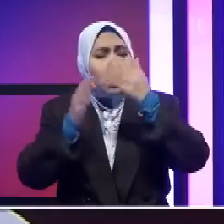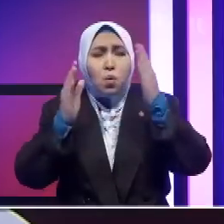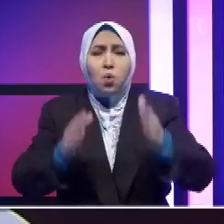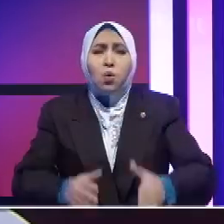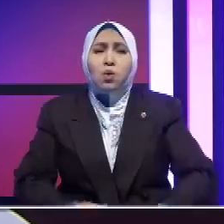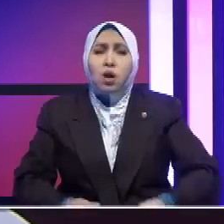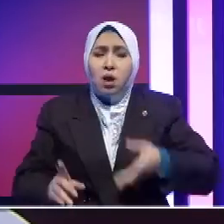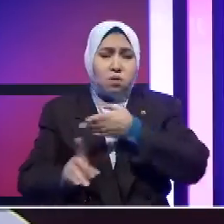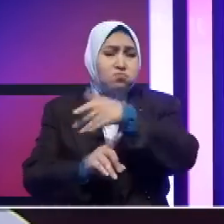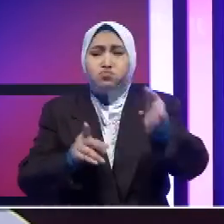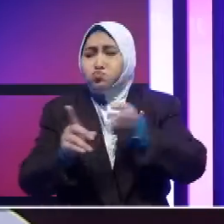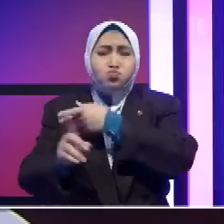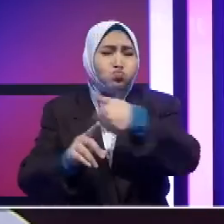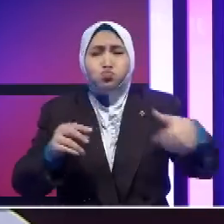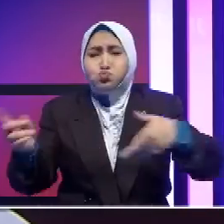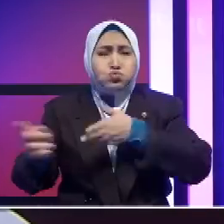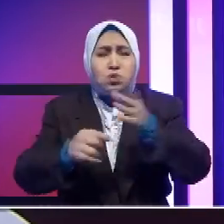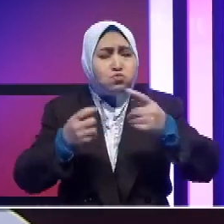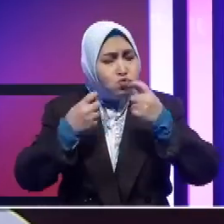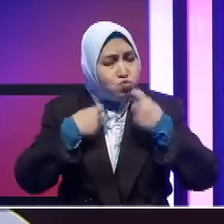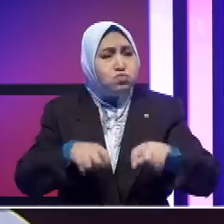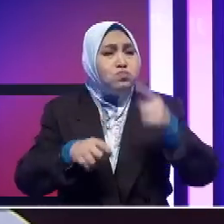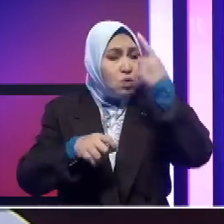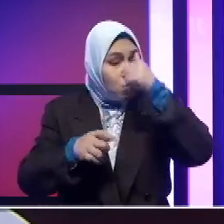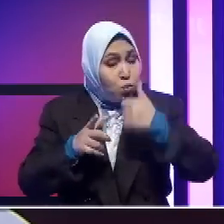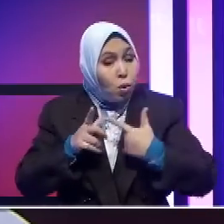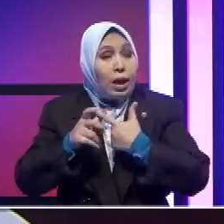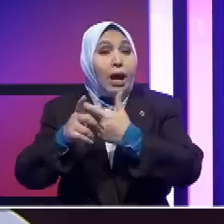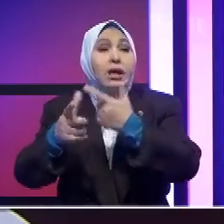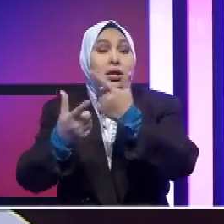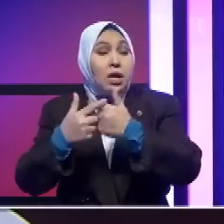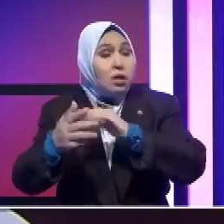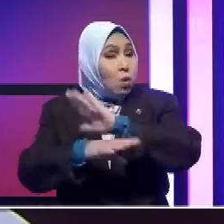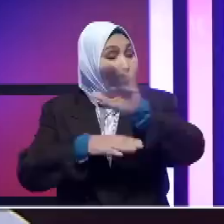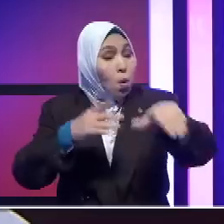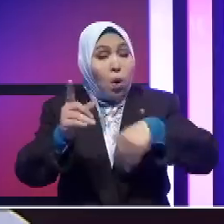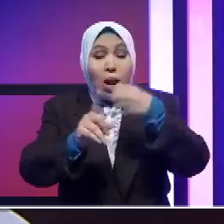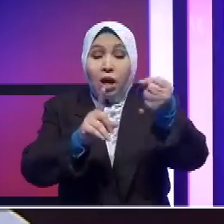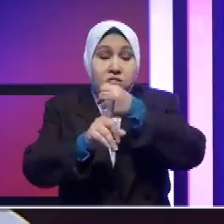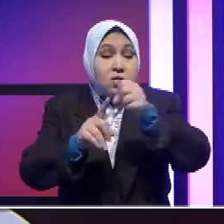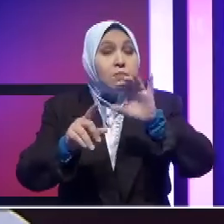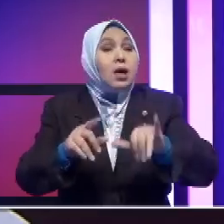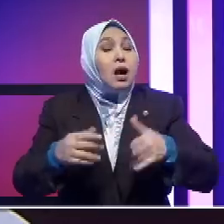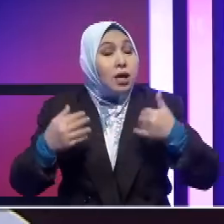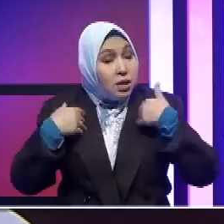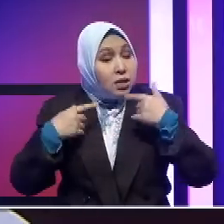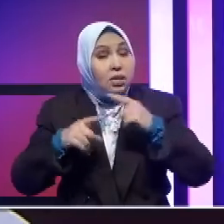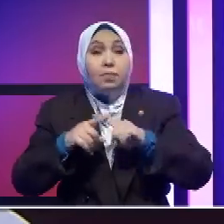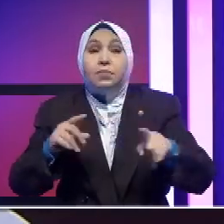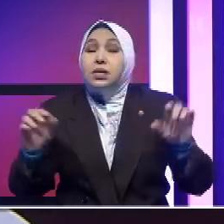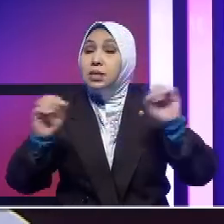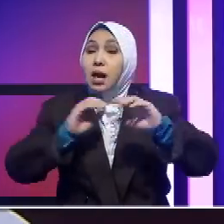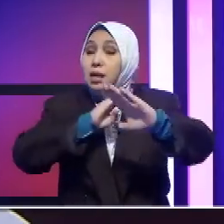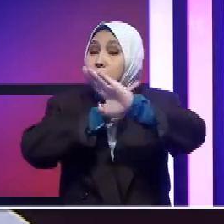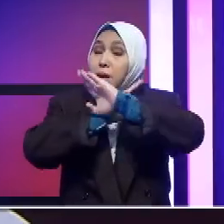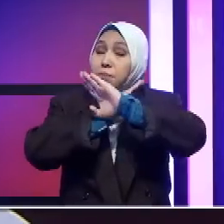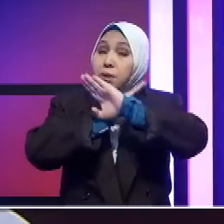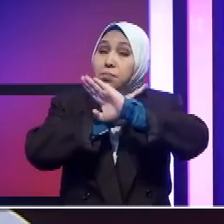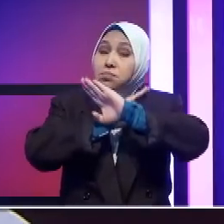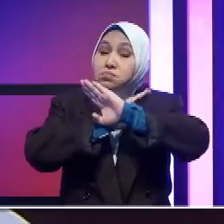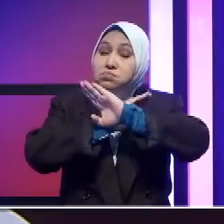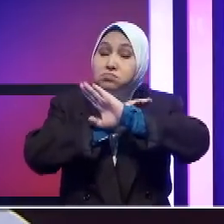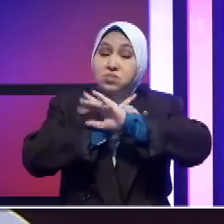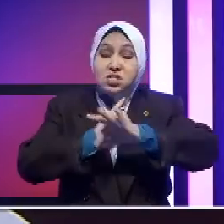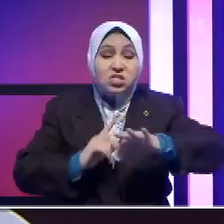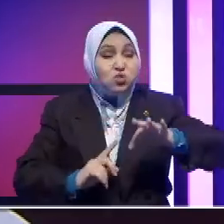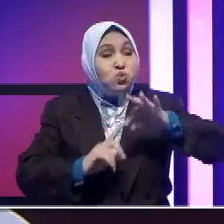bersimpang siur ya, bercuba untuk lari daripada segala azab yang ada, tapi tidak ada pelindung, tidak ada asim ya,